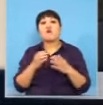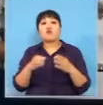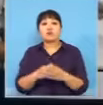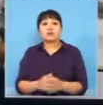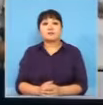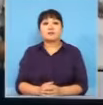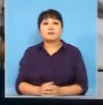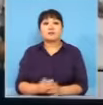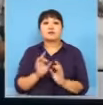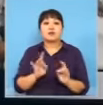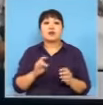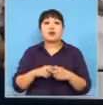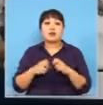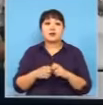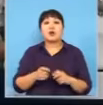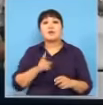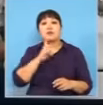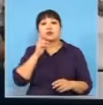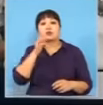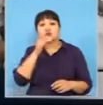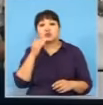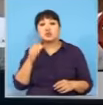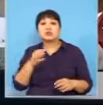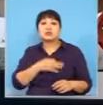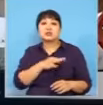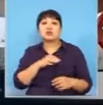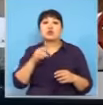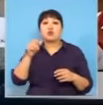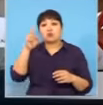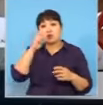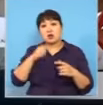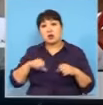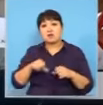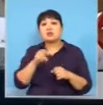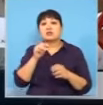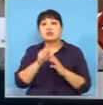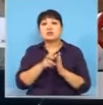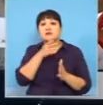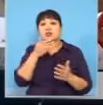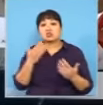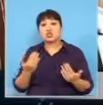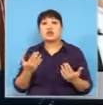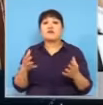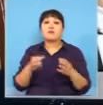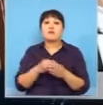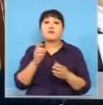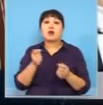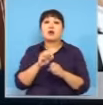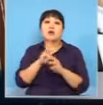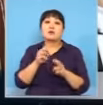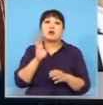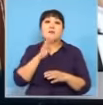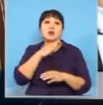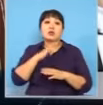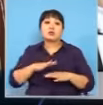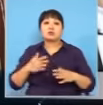фонда. Рассказала о проблемах подросткового возраста секретарь горкомиссии по делам несовершеннолетних. На сегодня наряду с малообеспеченными и